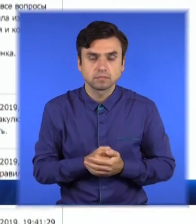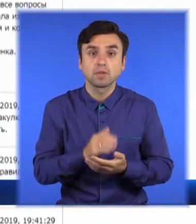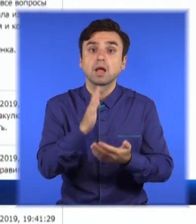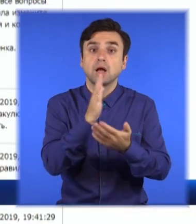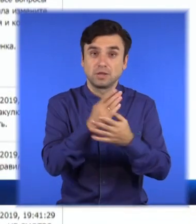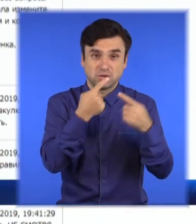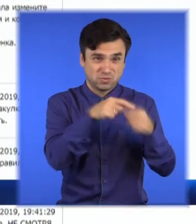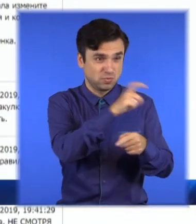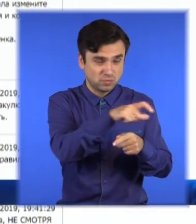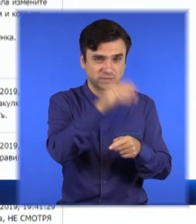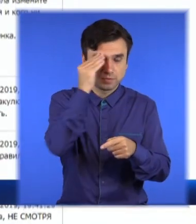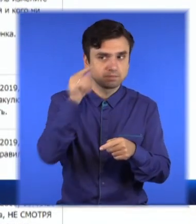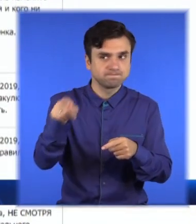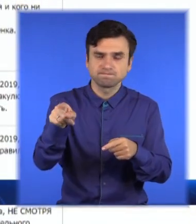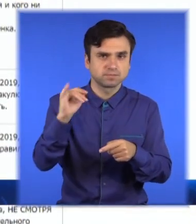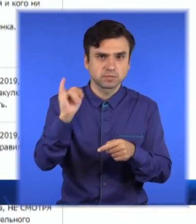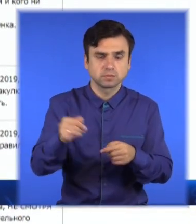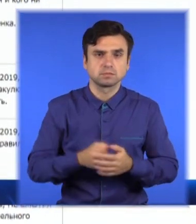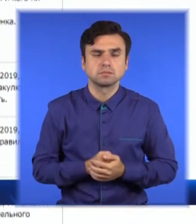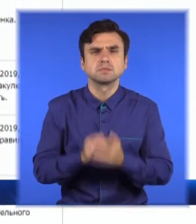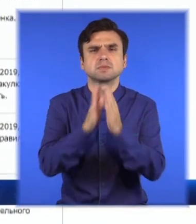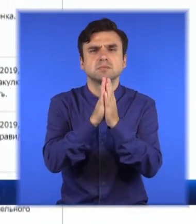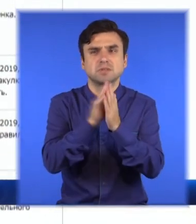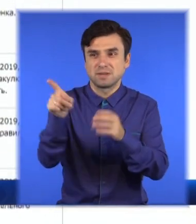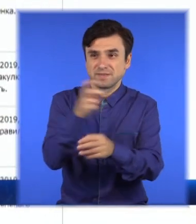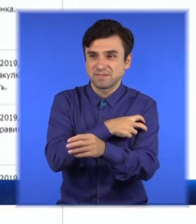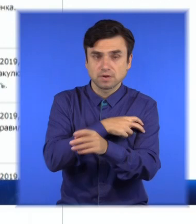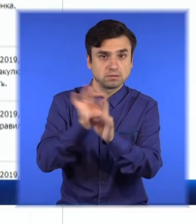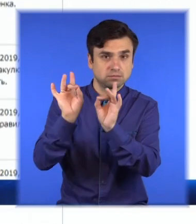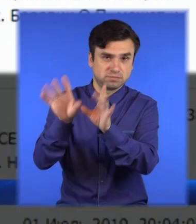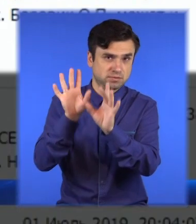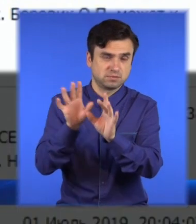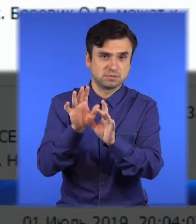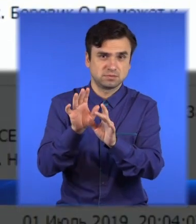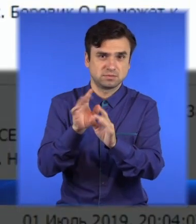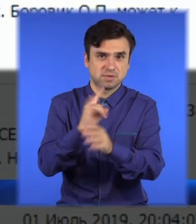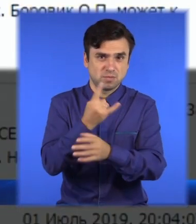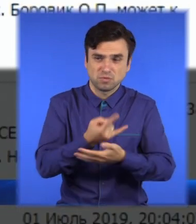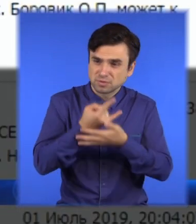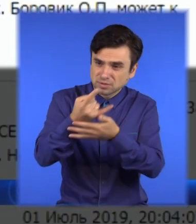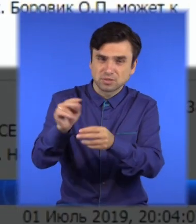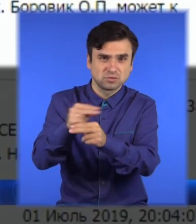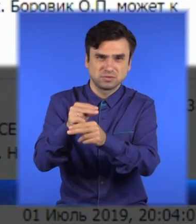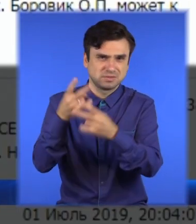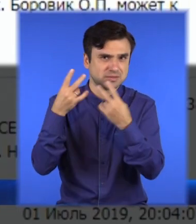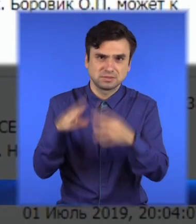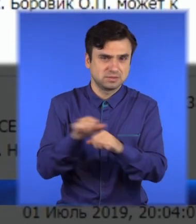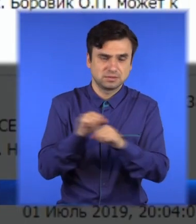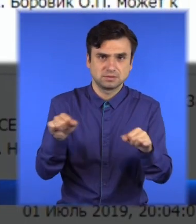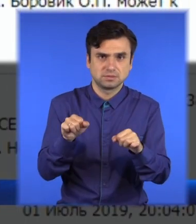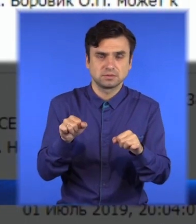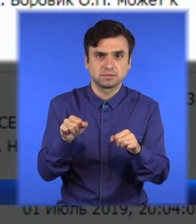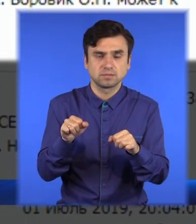ребенка. Але є й ті, хто попереджає містян триматися від неї якомога далі. Пожалуйста, обходите Боровик